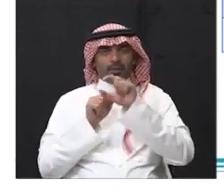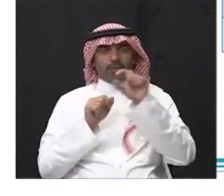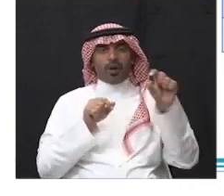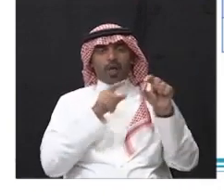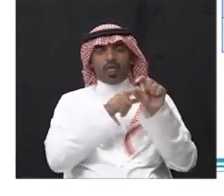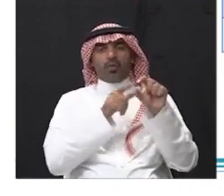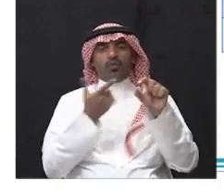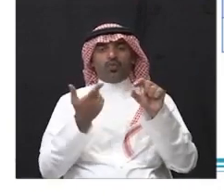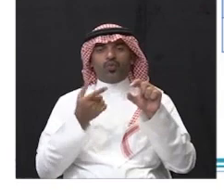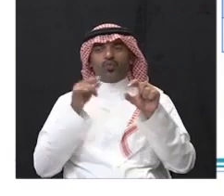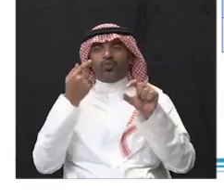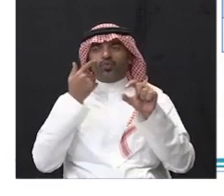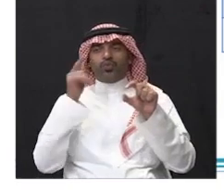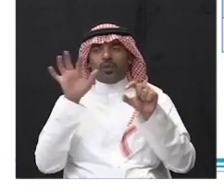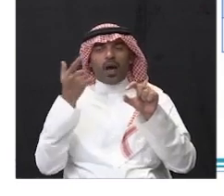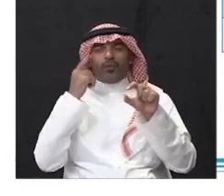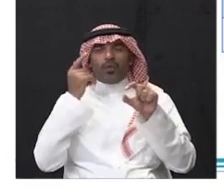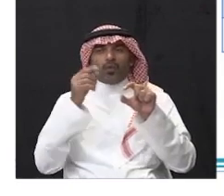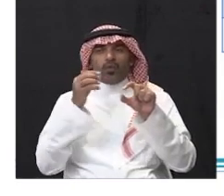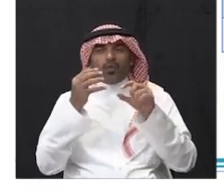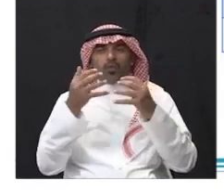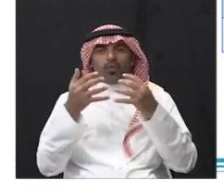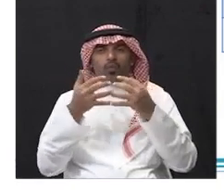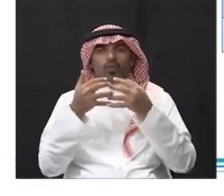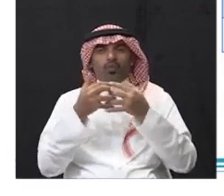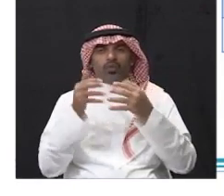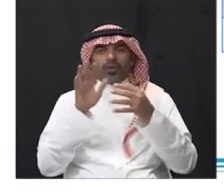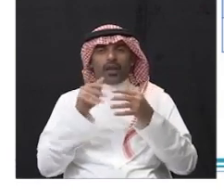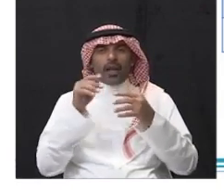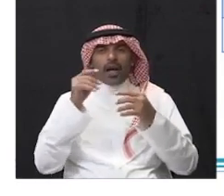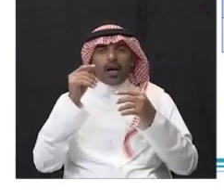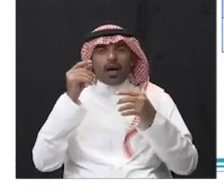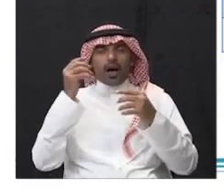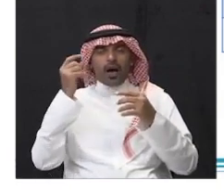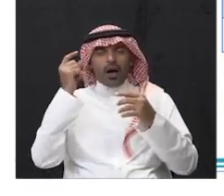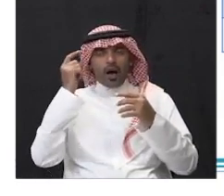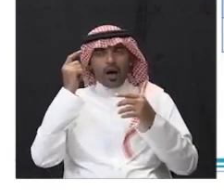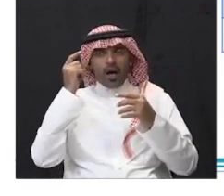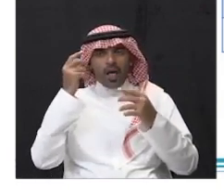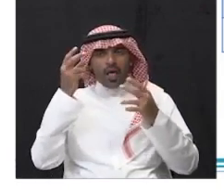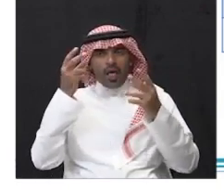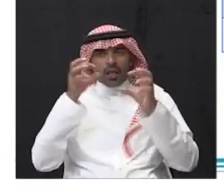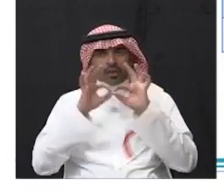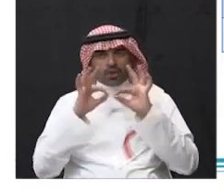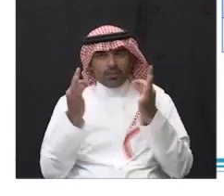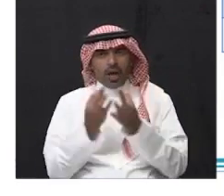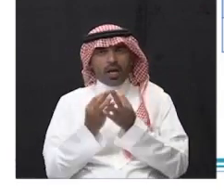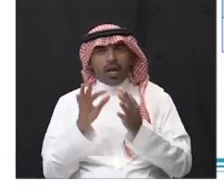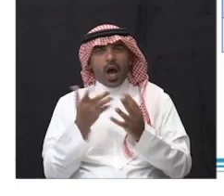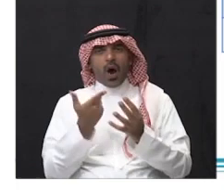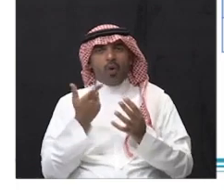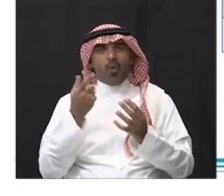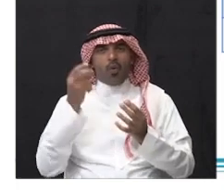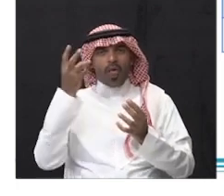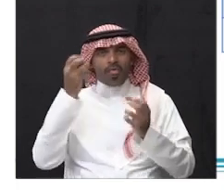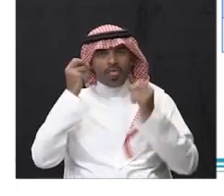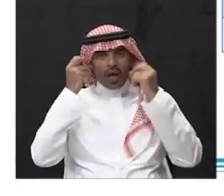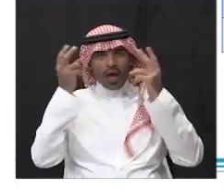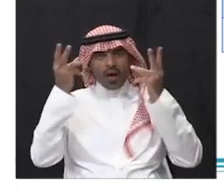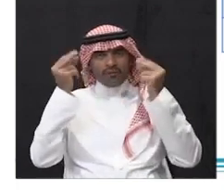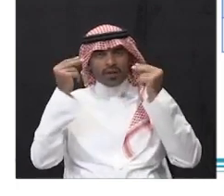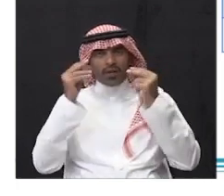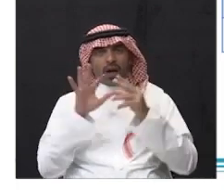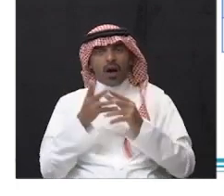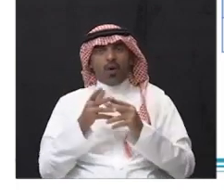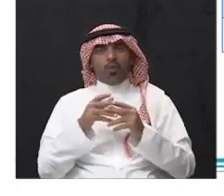فلما نريد أن نقرأها ثم يظهر لنا هذا الأثر ما هو نوعه كما ترون.